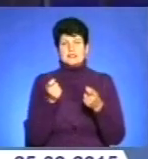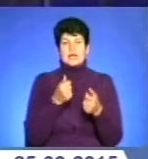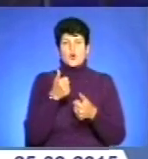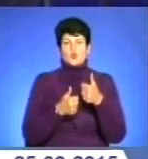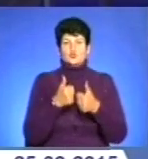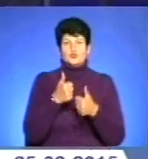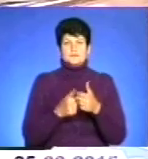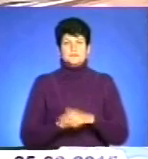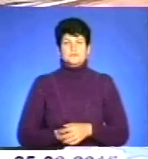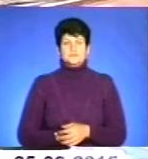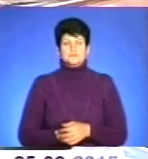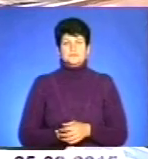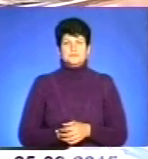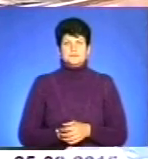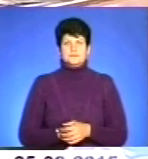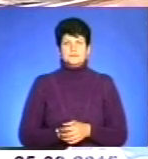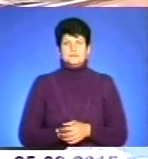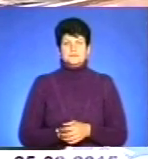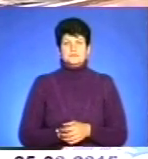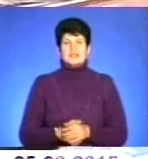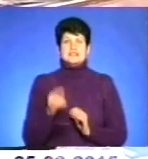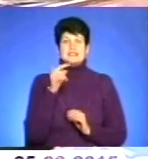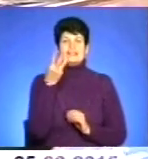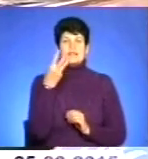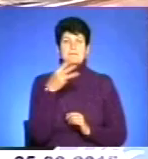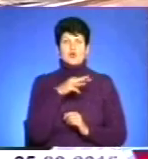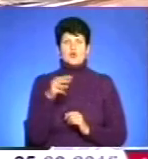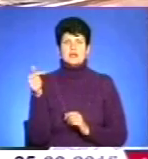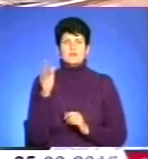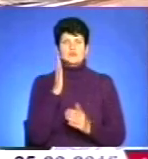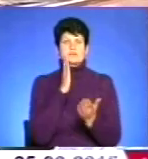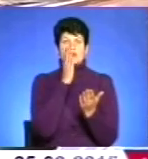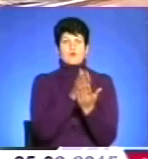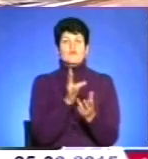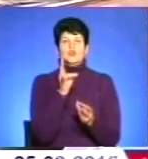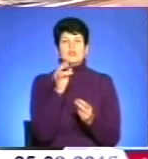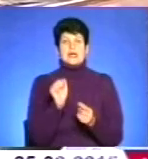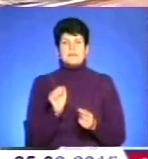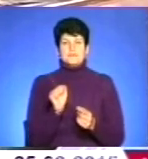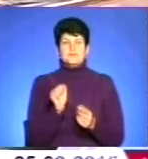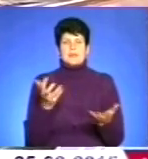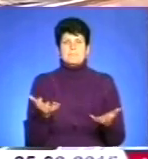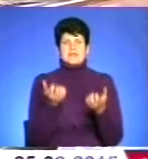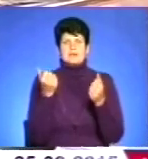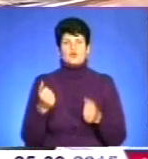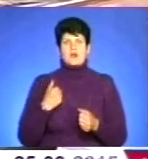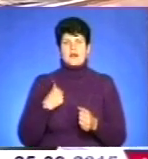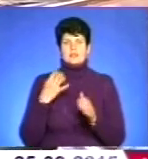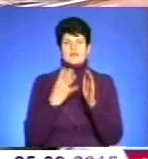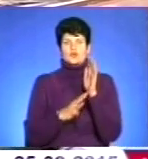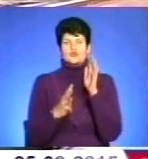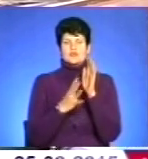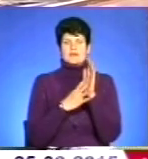конкурсній основі. З них 3 мільйони гривень буде спрямовано на підтримку армії, а